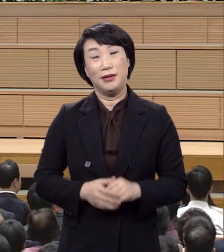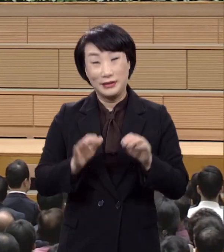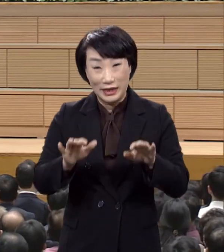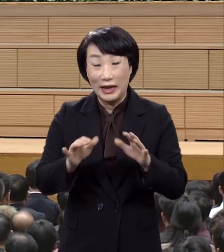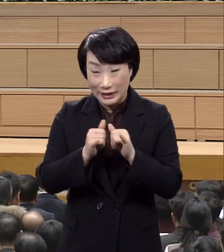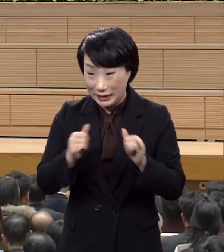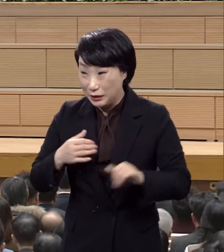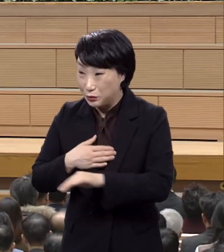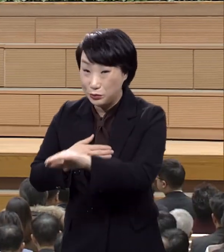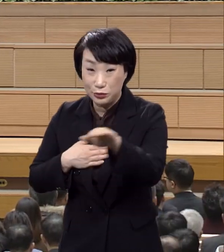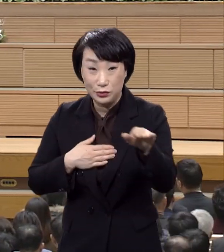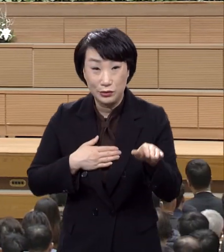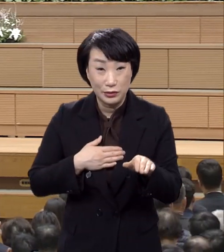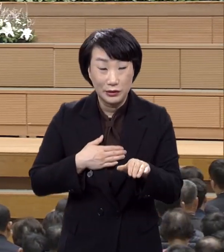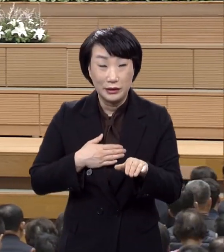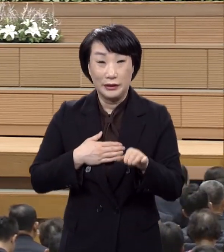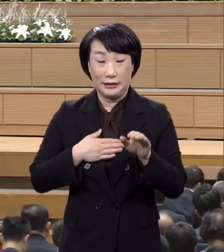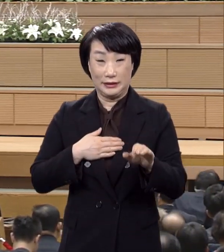우리 인생은